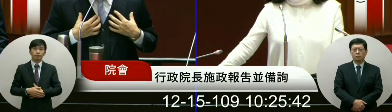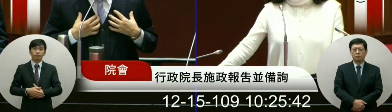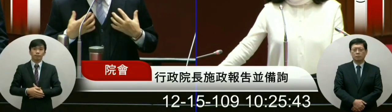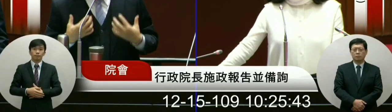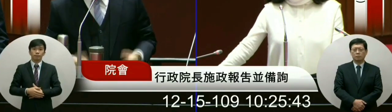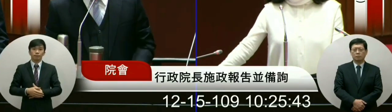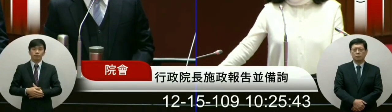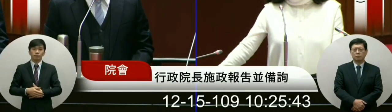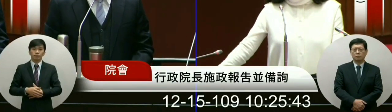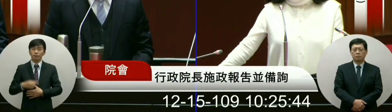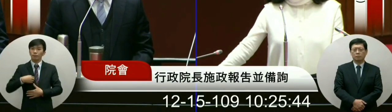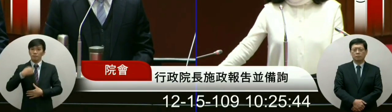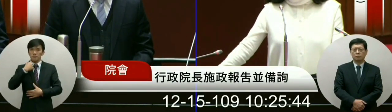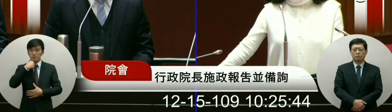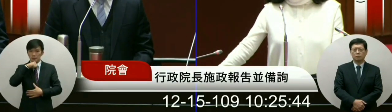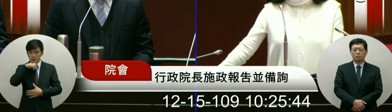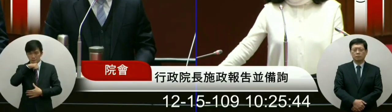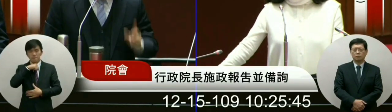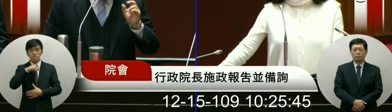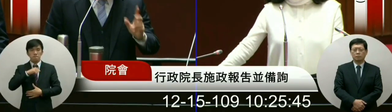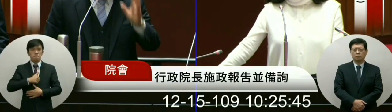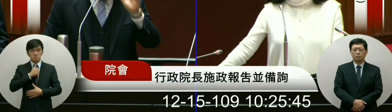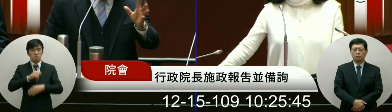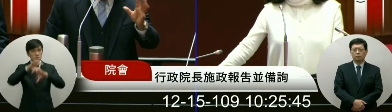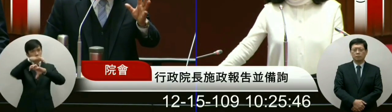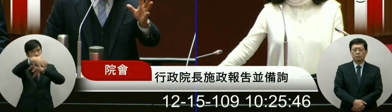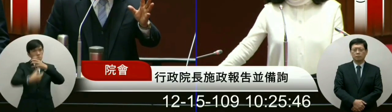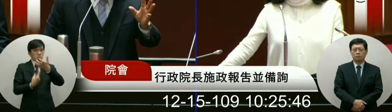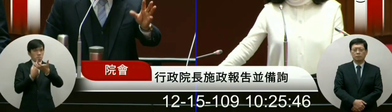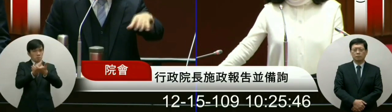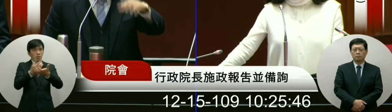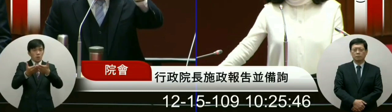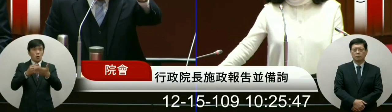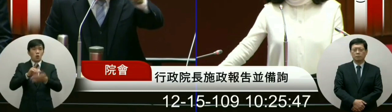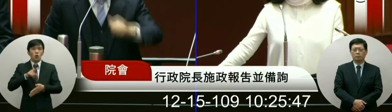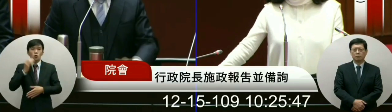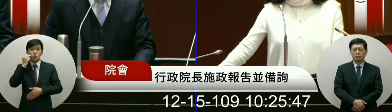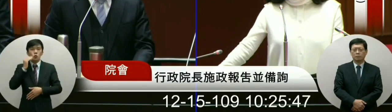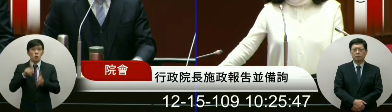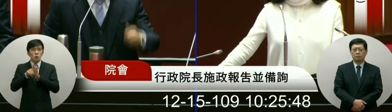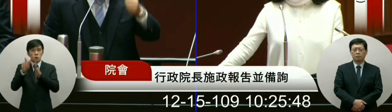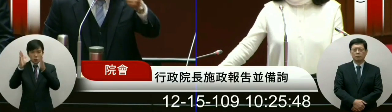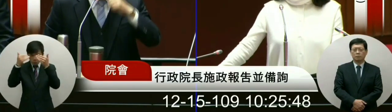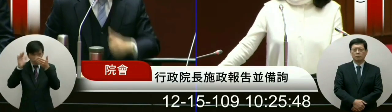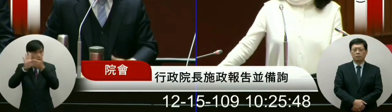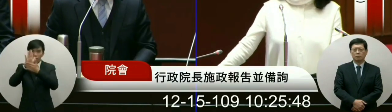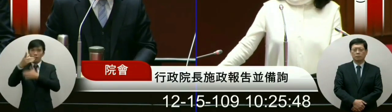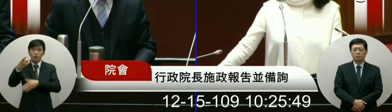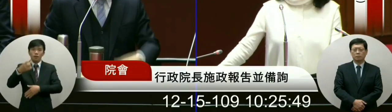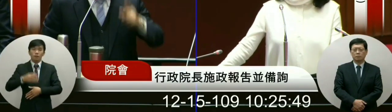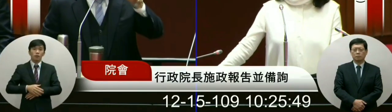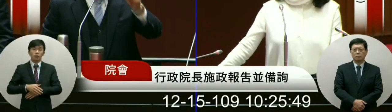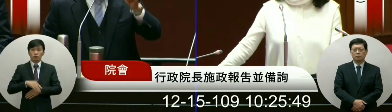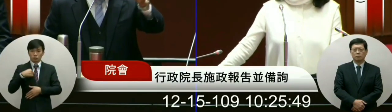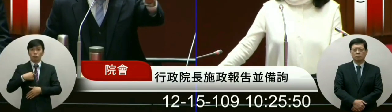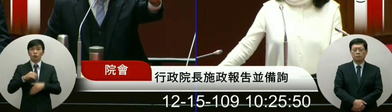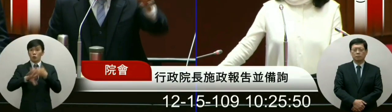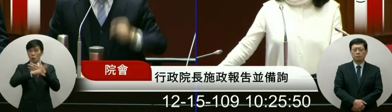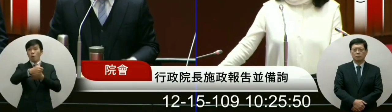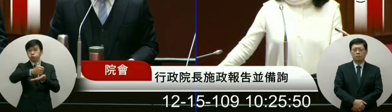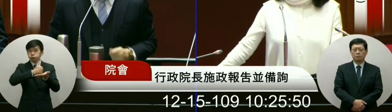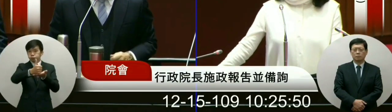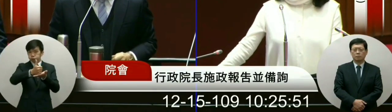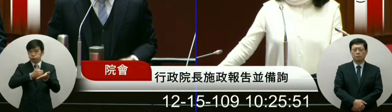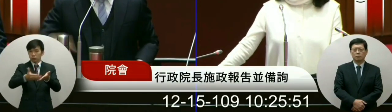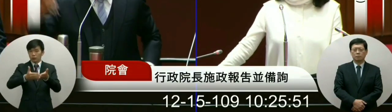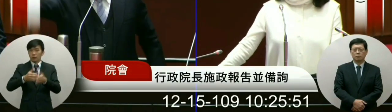们台湾一定要走出去，否则锁国下去就没有未来。我们靠贸易立国，我们光跟